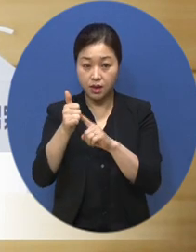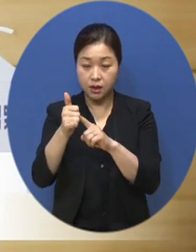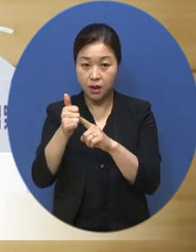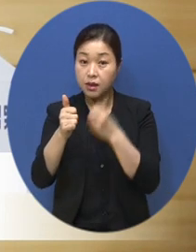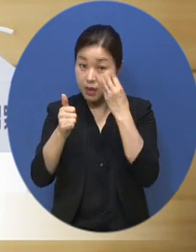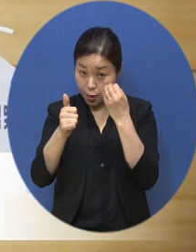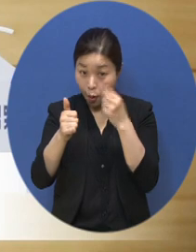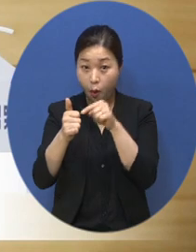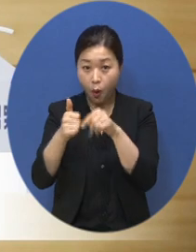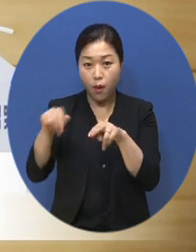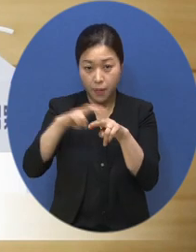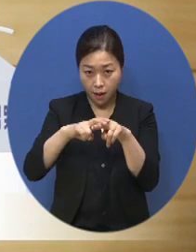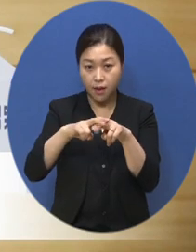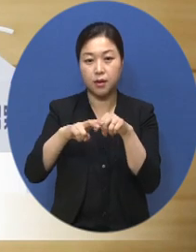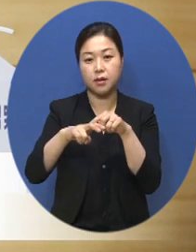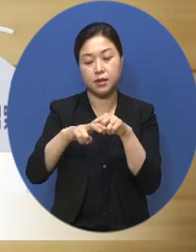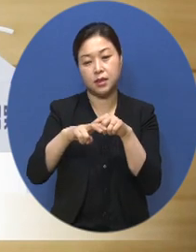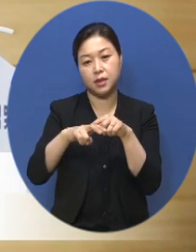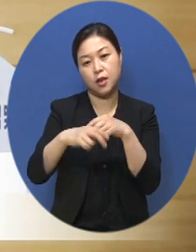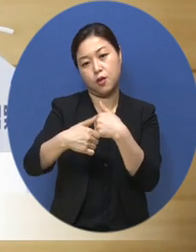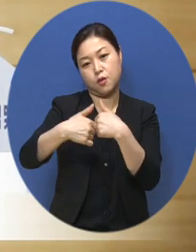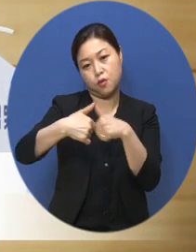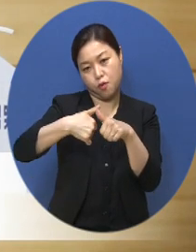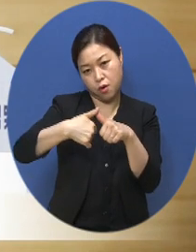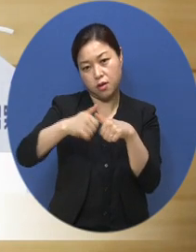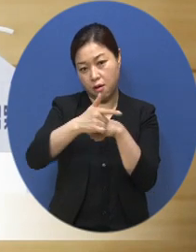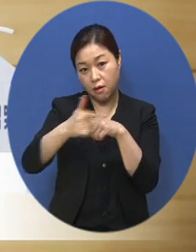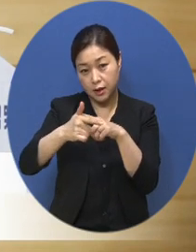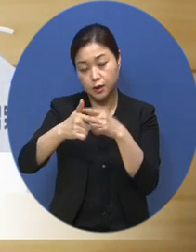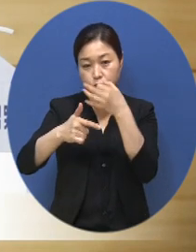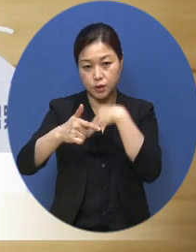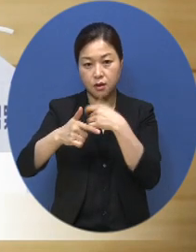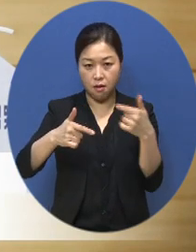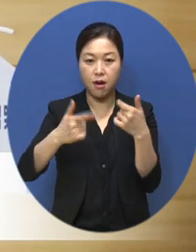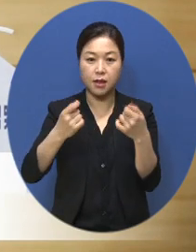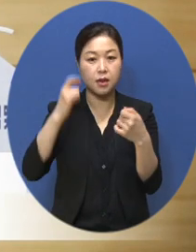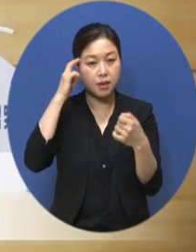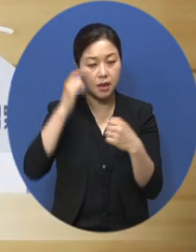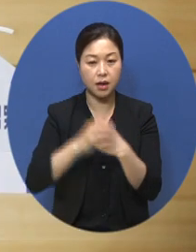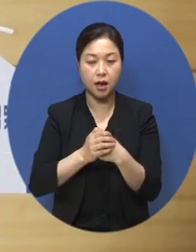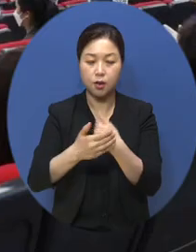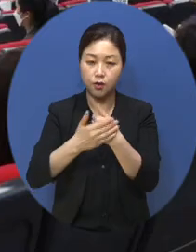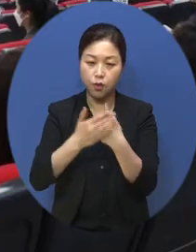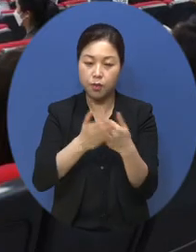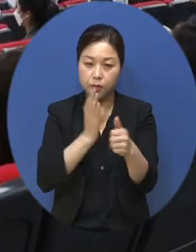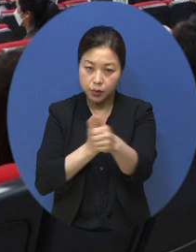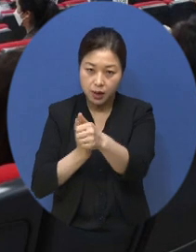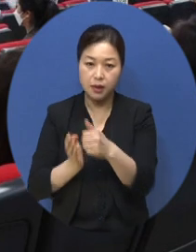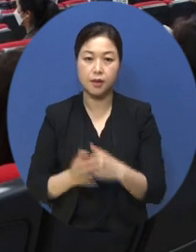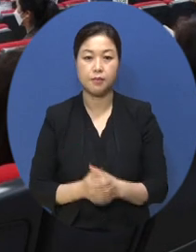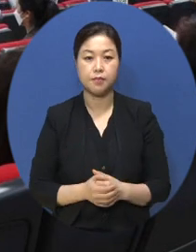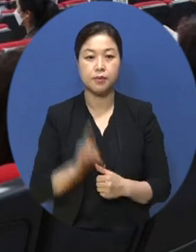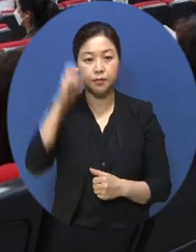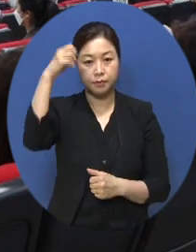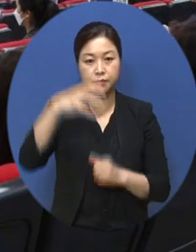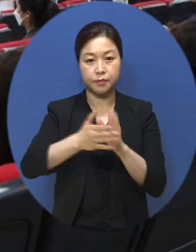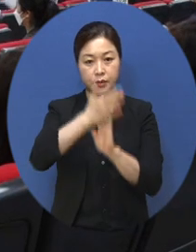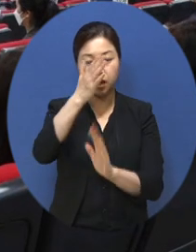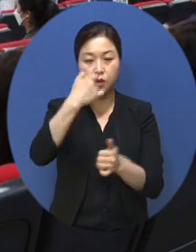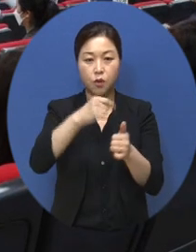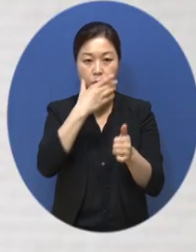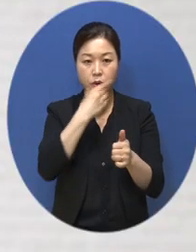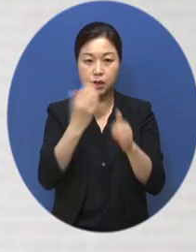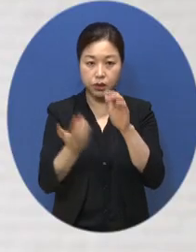회장님이 우리한테 많은 조언을 해주신다면 큰 역할이 될 거라고 생각합니다. 많은 도움 부탁드리겠습니다. 고양시 교육복지